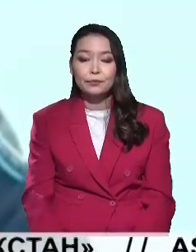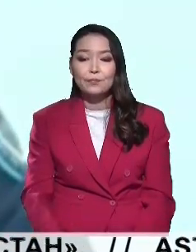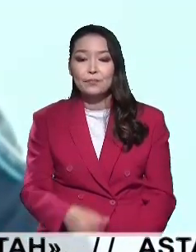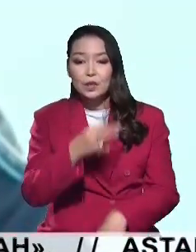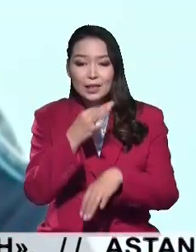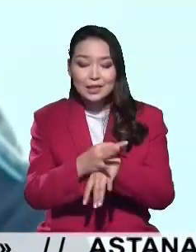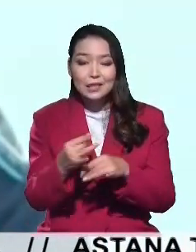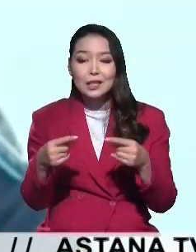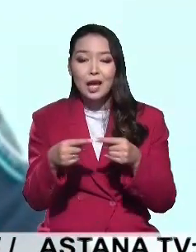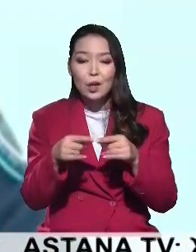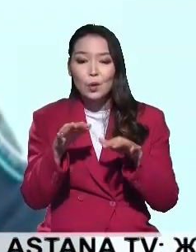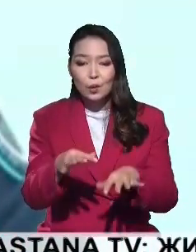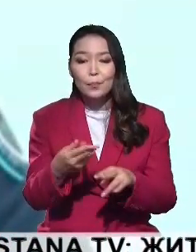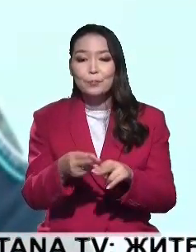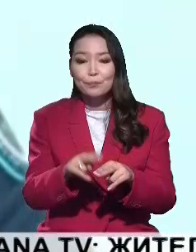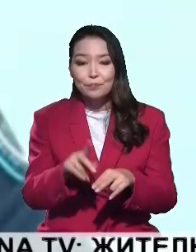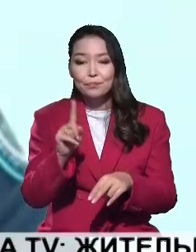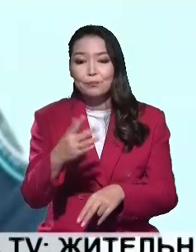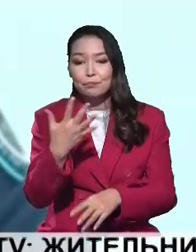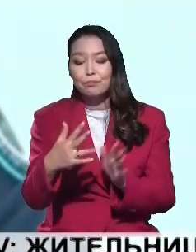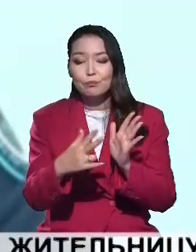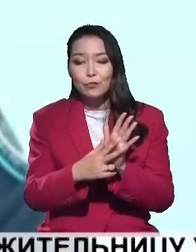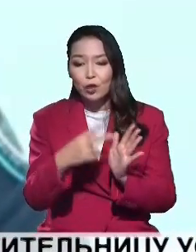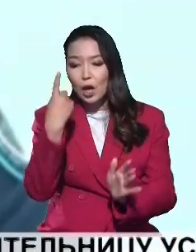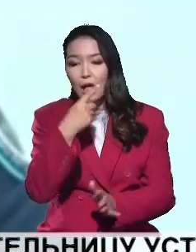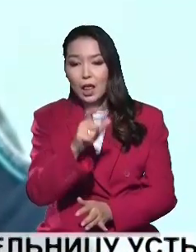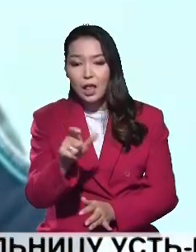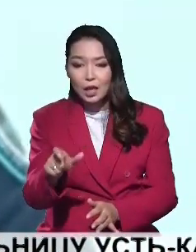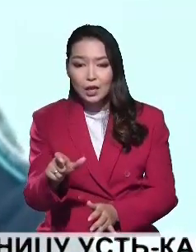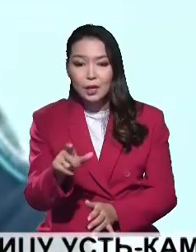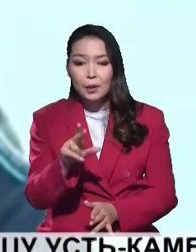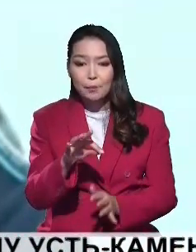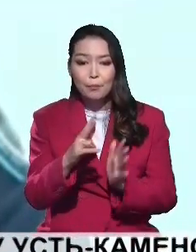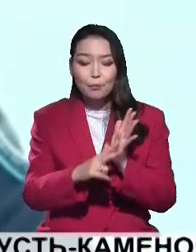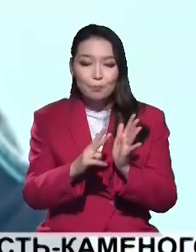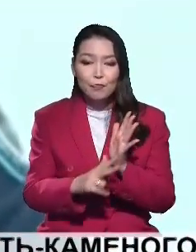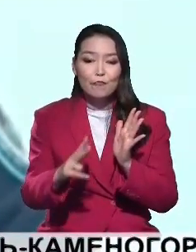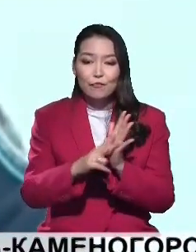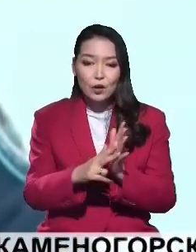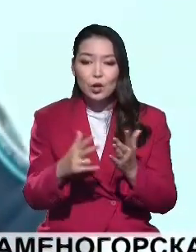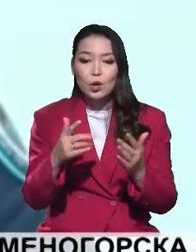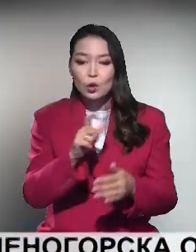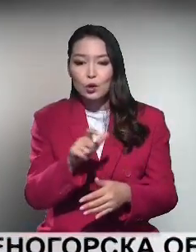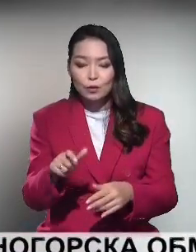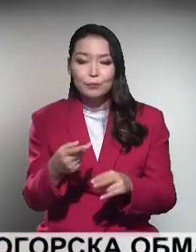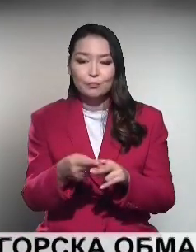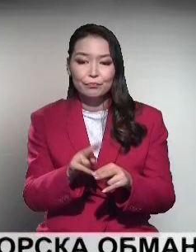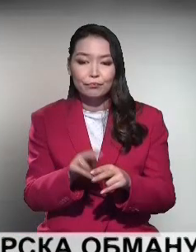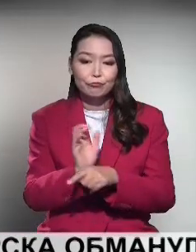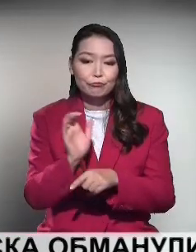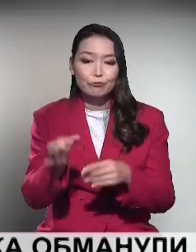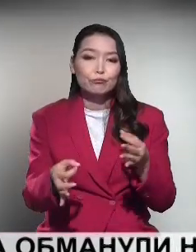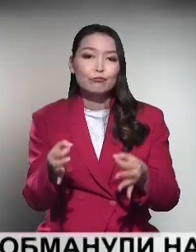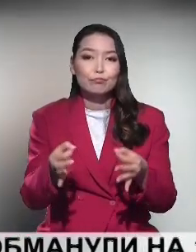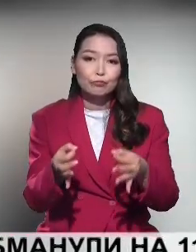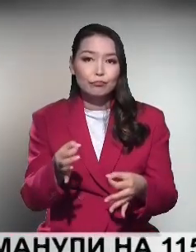уголовной ответственности привлекается 58 лиц А по вово уже есть решение судов